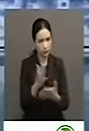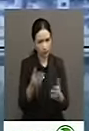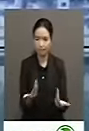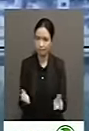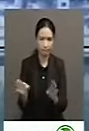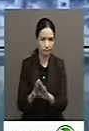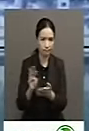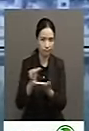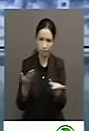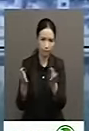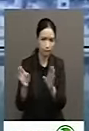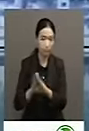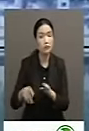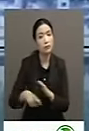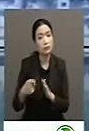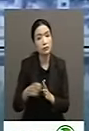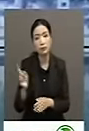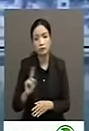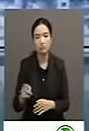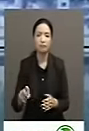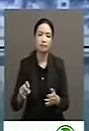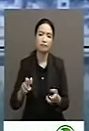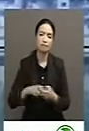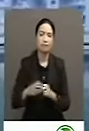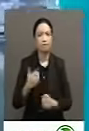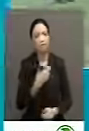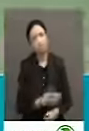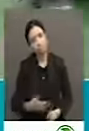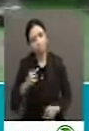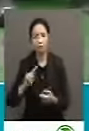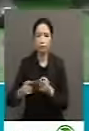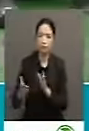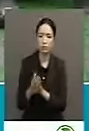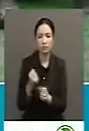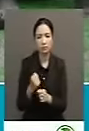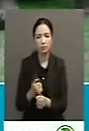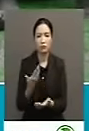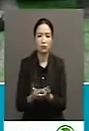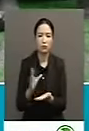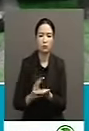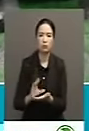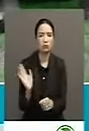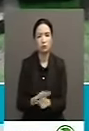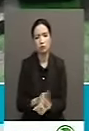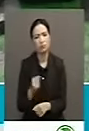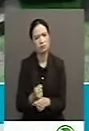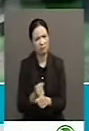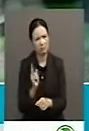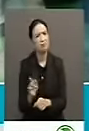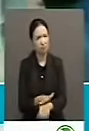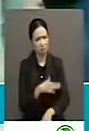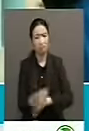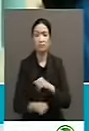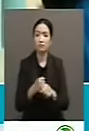ปิดมูลนิธิค่ะให้เหตุผลนะคะมีปัญหาเรื่องของสุขภาพเพื่อนร่วมงานรวมถึงขาดทุนทรัพย์ทั้งที่ทำงานนี้มายาวนาน